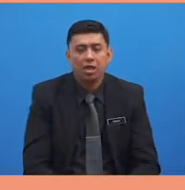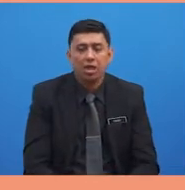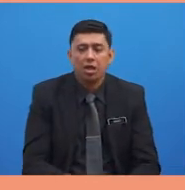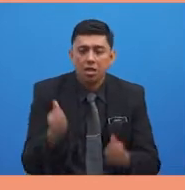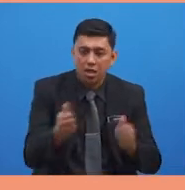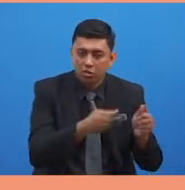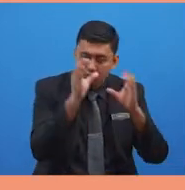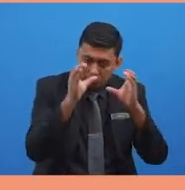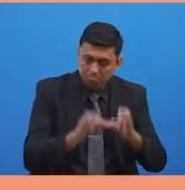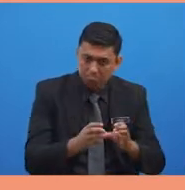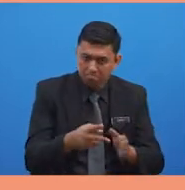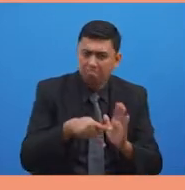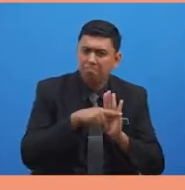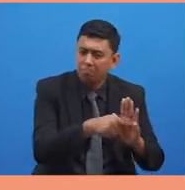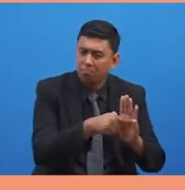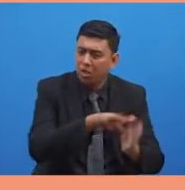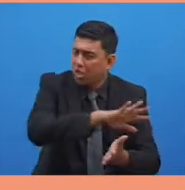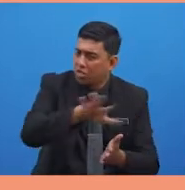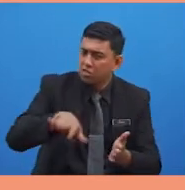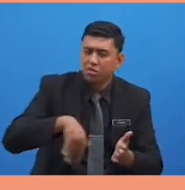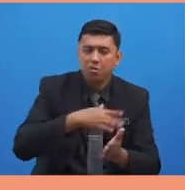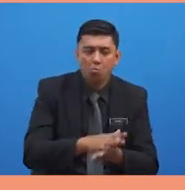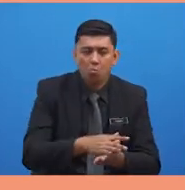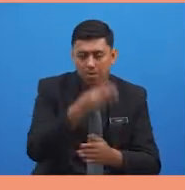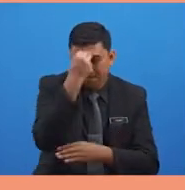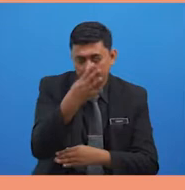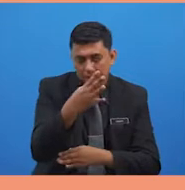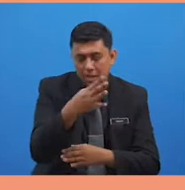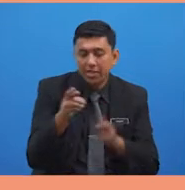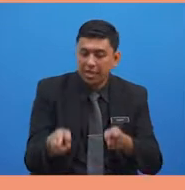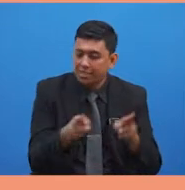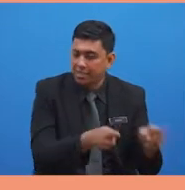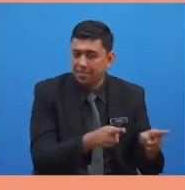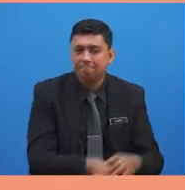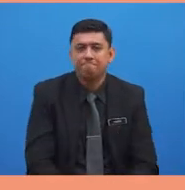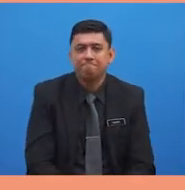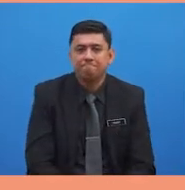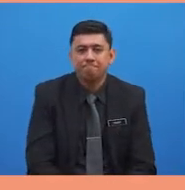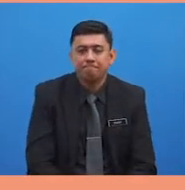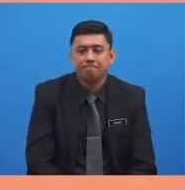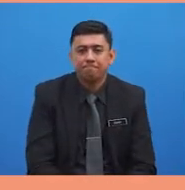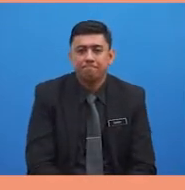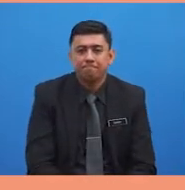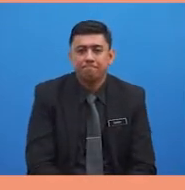yang akan memaparkan semua maklumat yang dirancang.